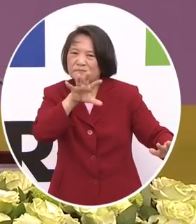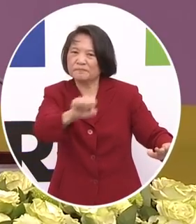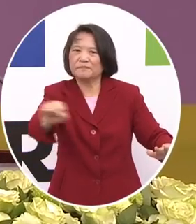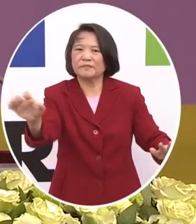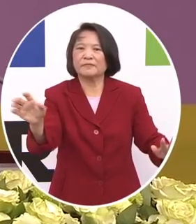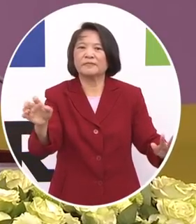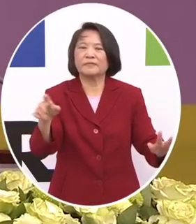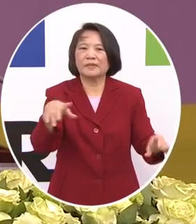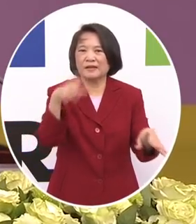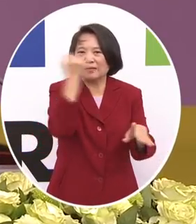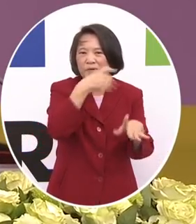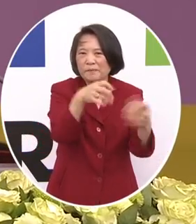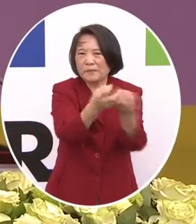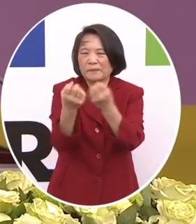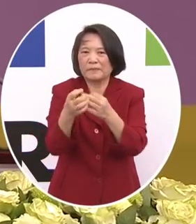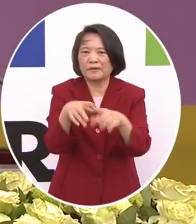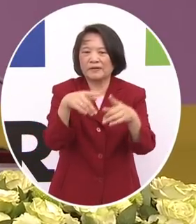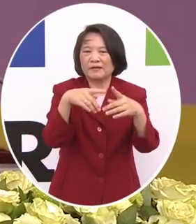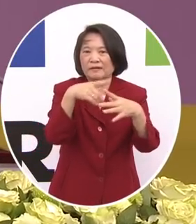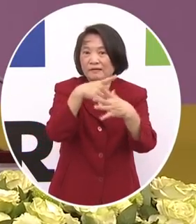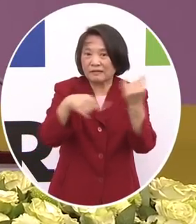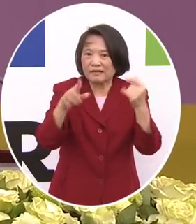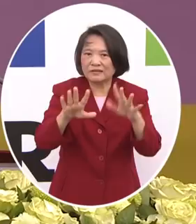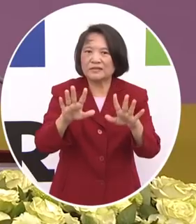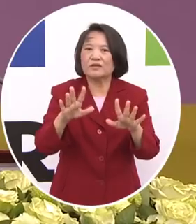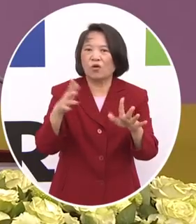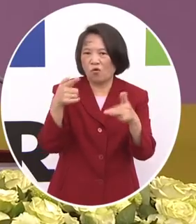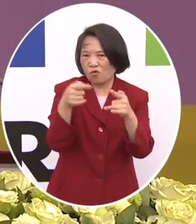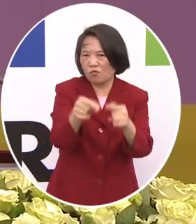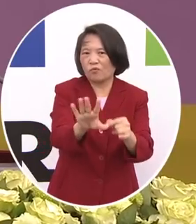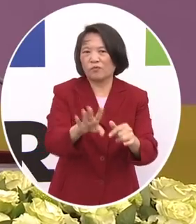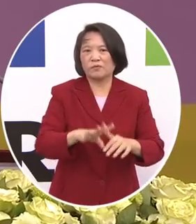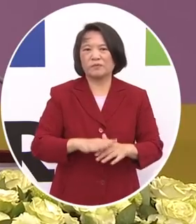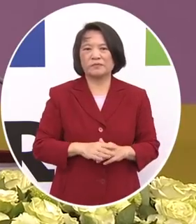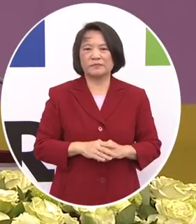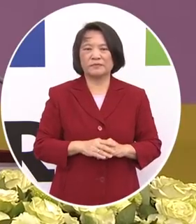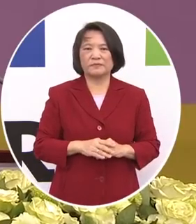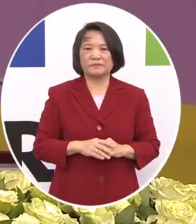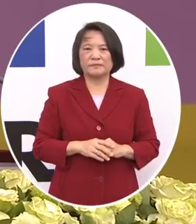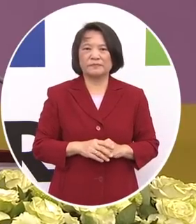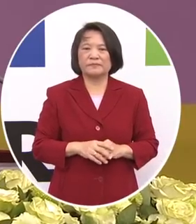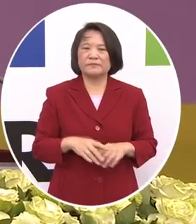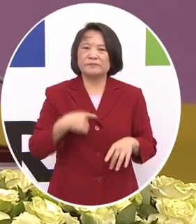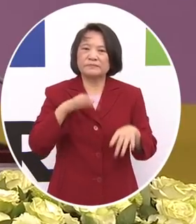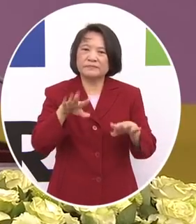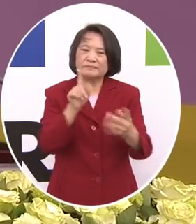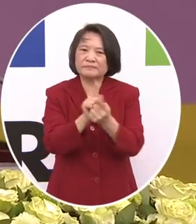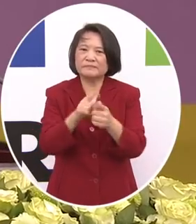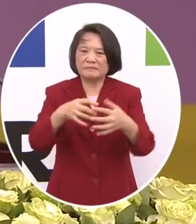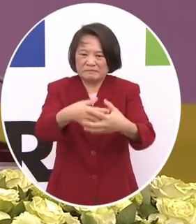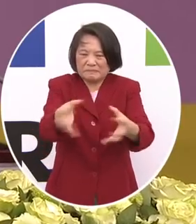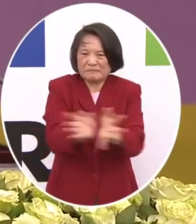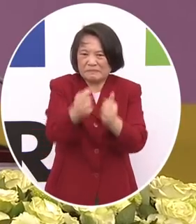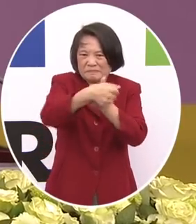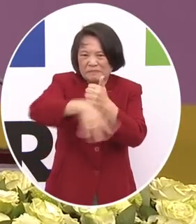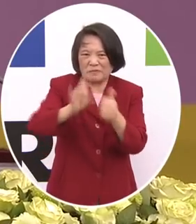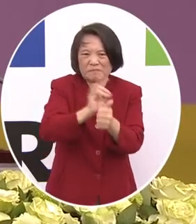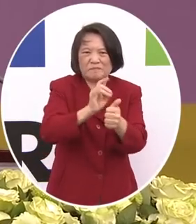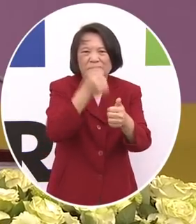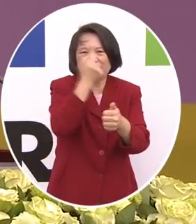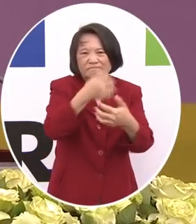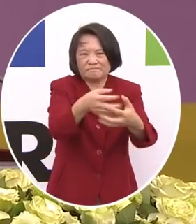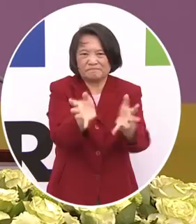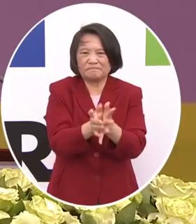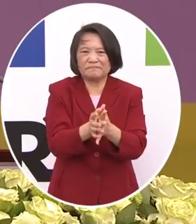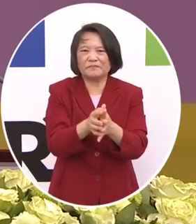的发生数确实呈现下降的趋势。我们也对组织犯罪跟诈骗进行全面的